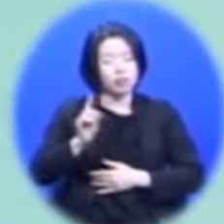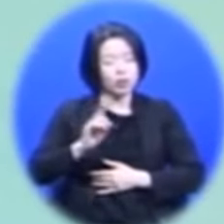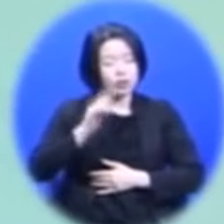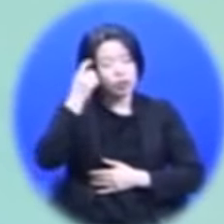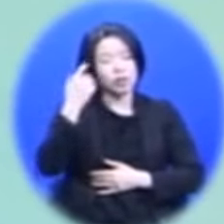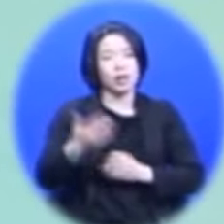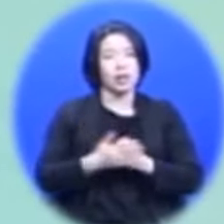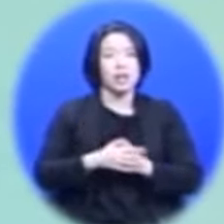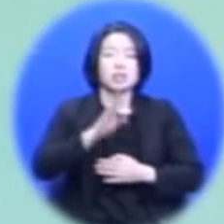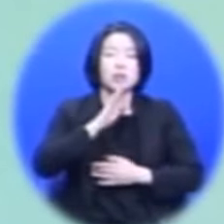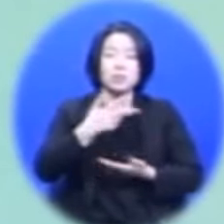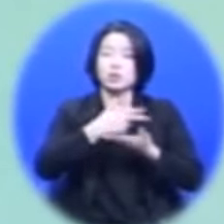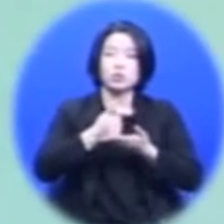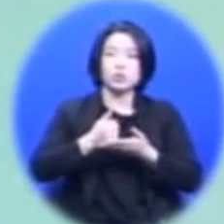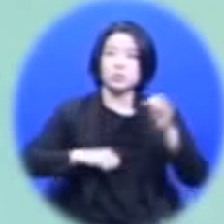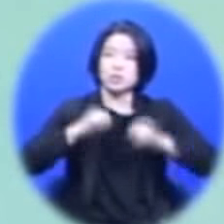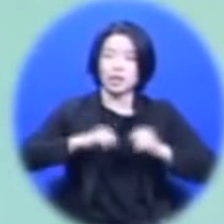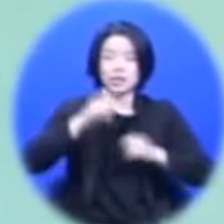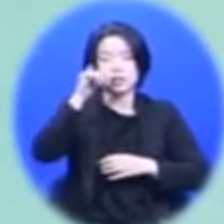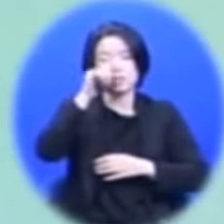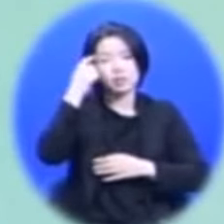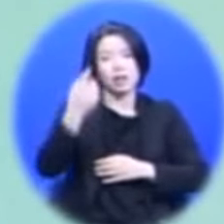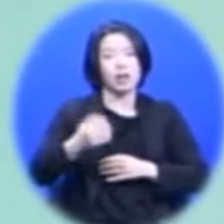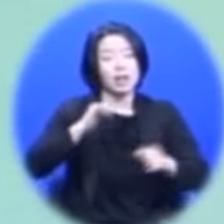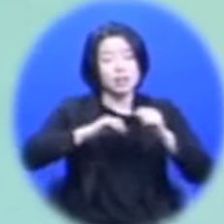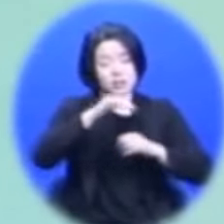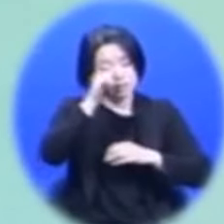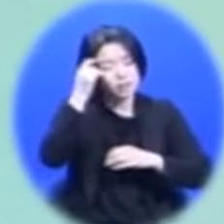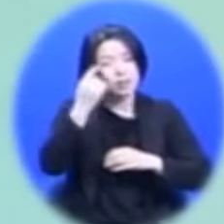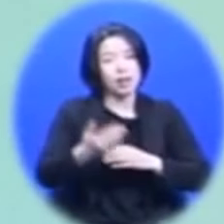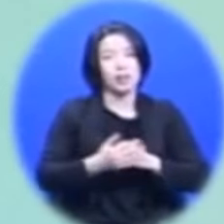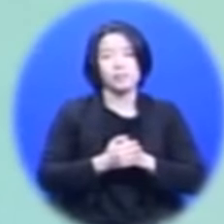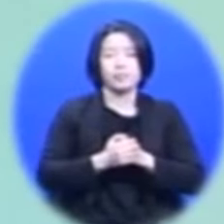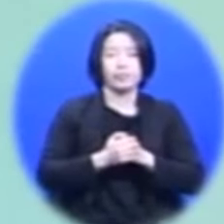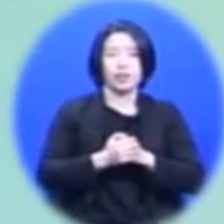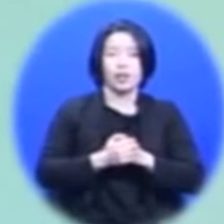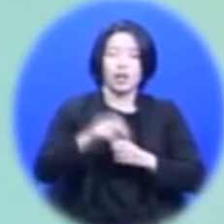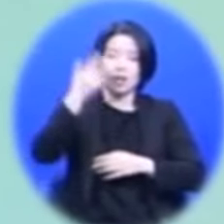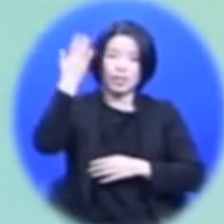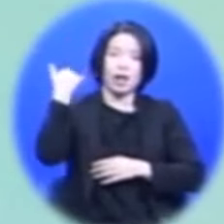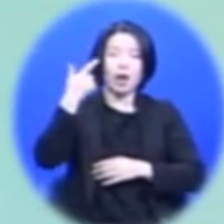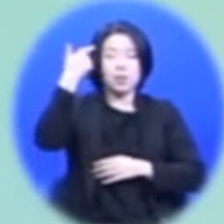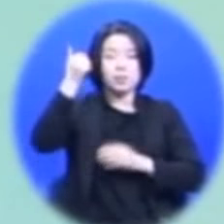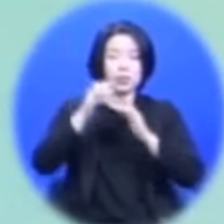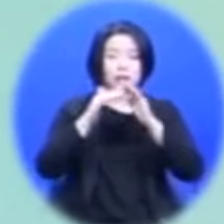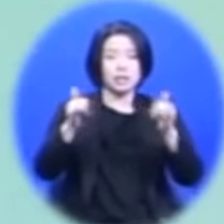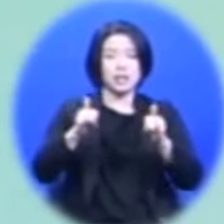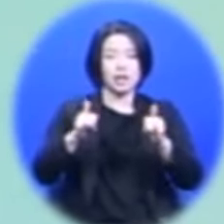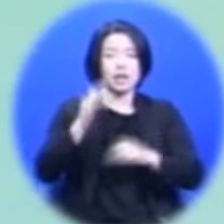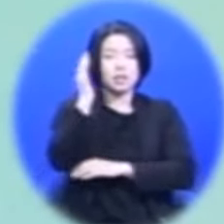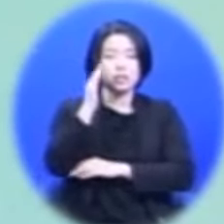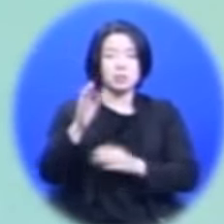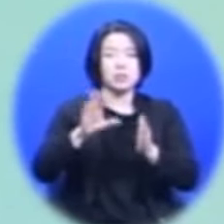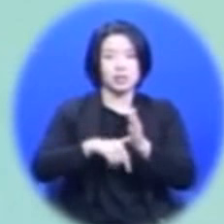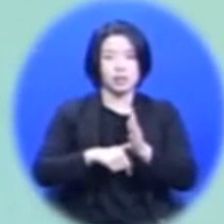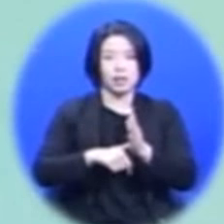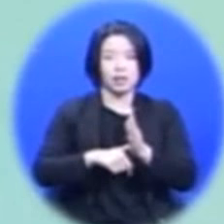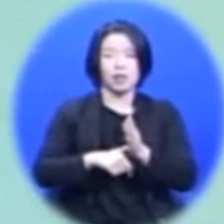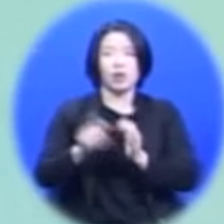주님은 살아계실까? 역사하실까? 지난번 목회자 워크숍에 갔더니 어느 전도사님이 물으세요.